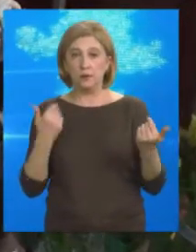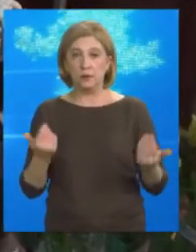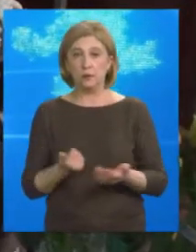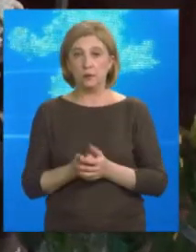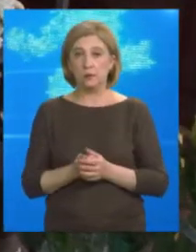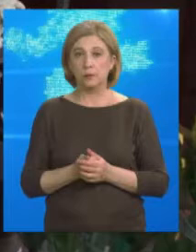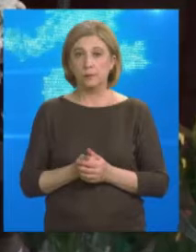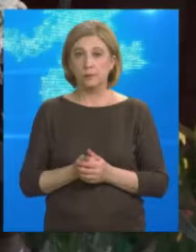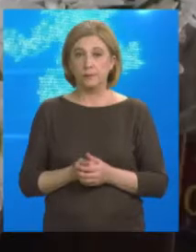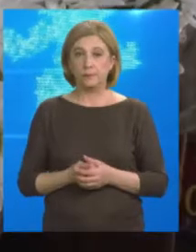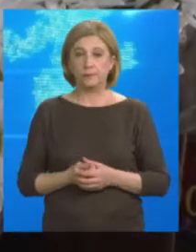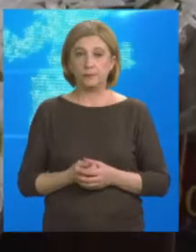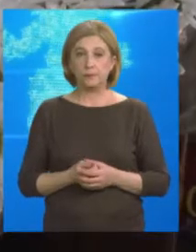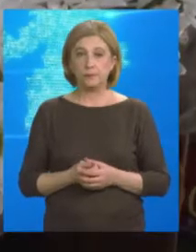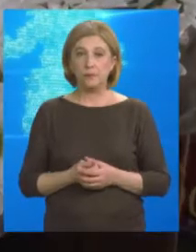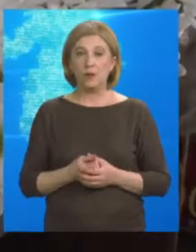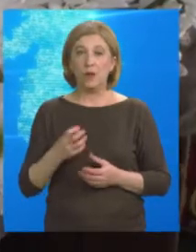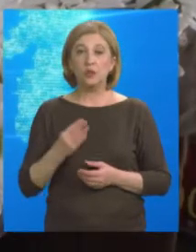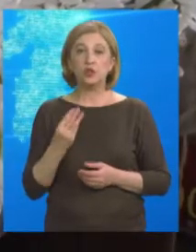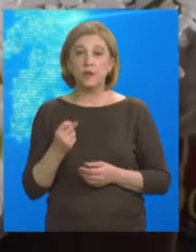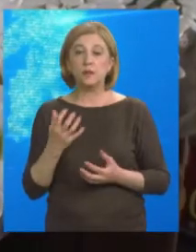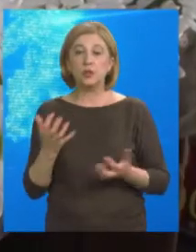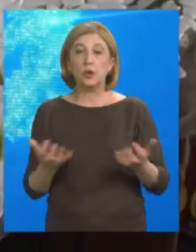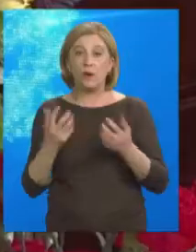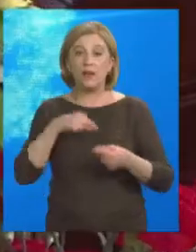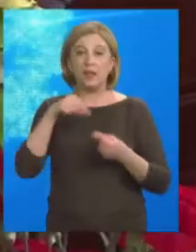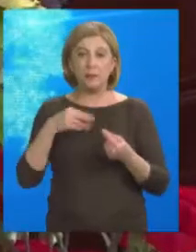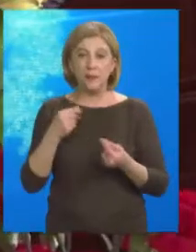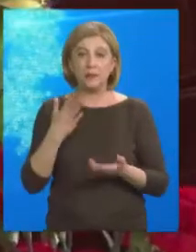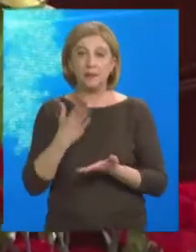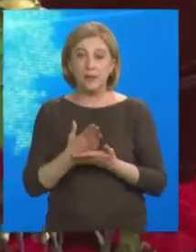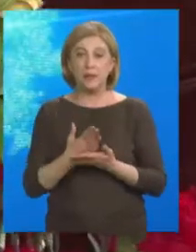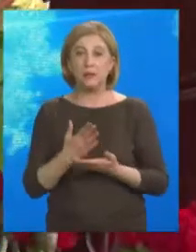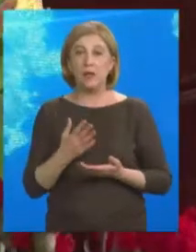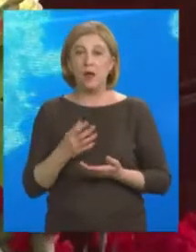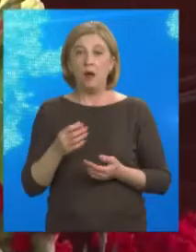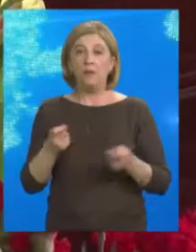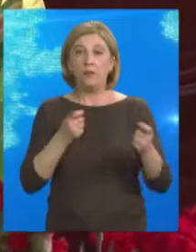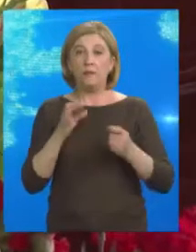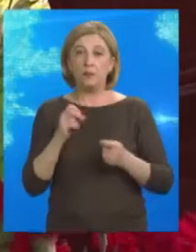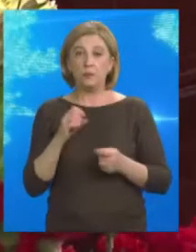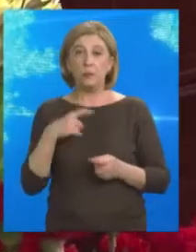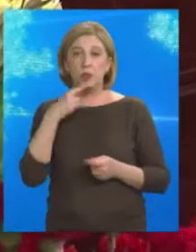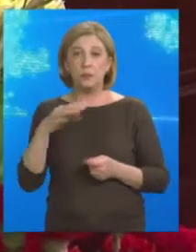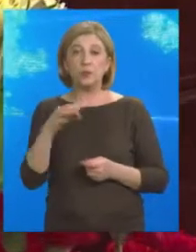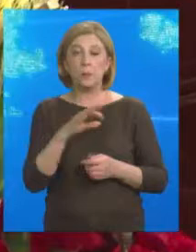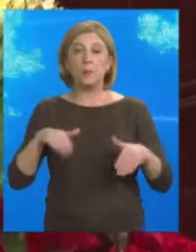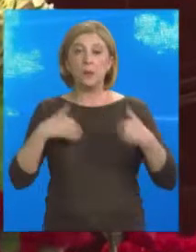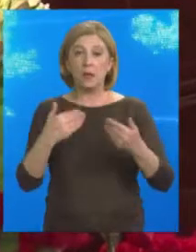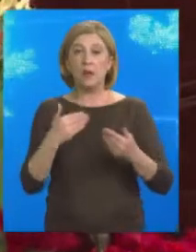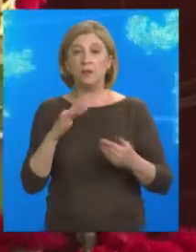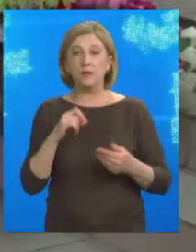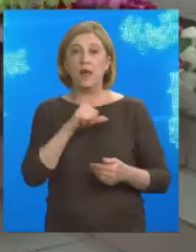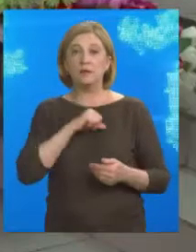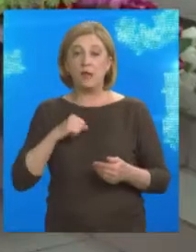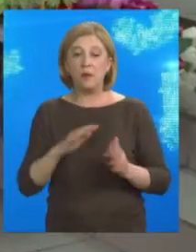уже разговаривали, что скоро попадет. Но шансы сохранить бизнес есть. В управлении Россельхознадзора по Челябинской области предлагают флористам